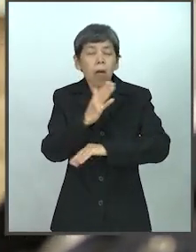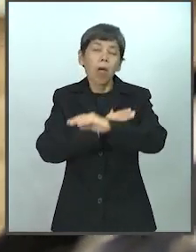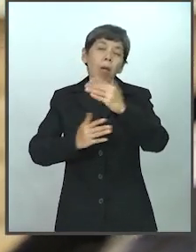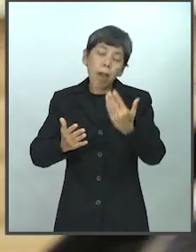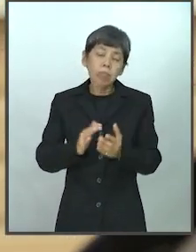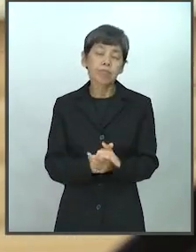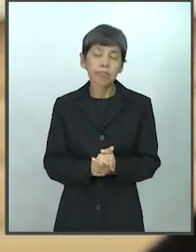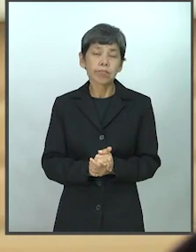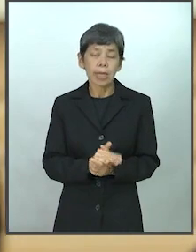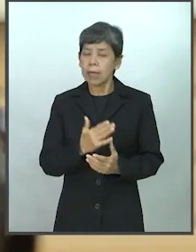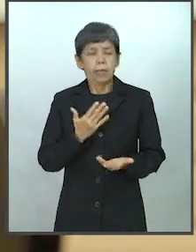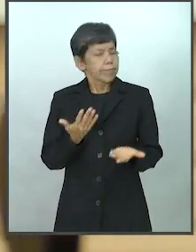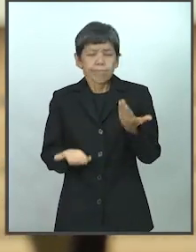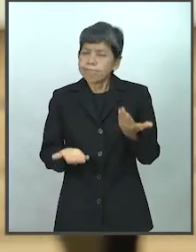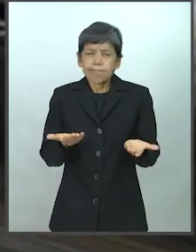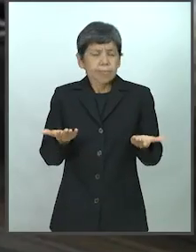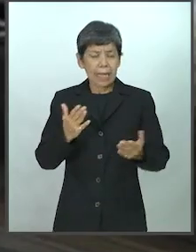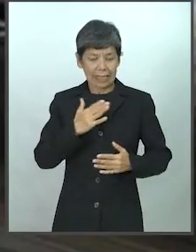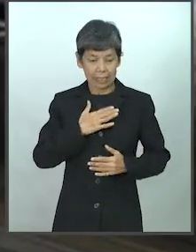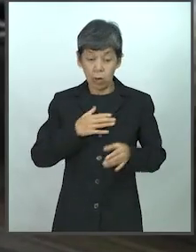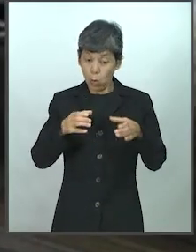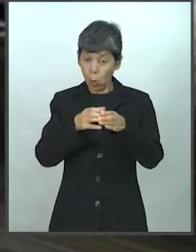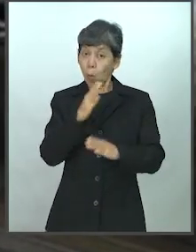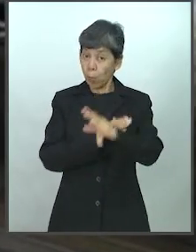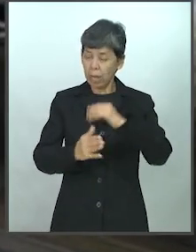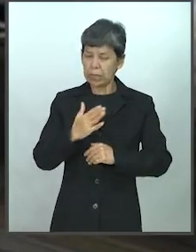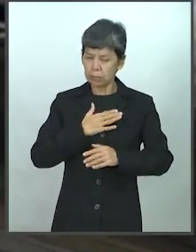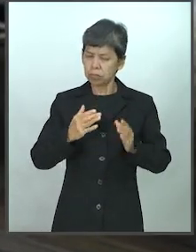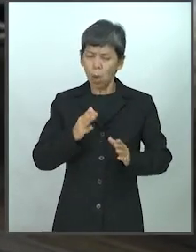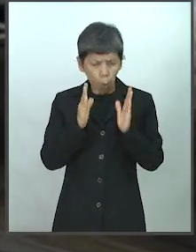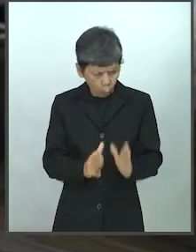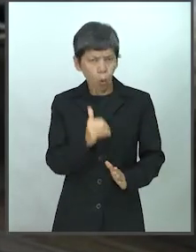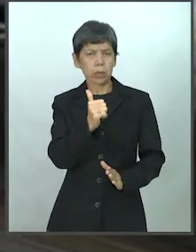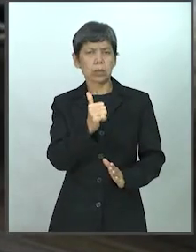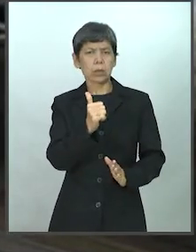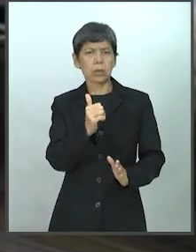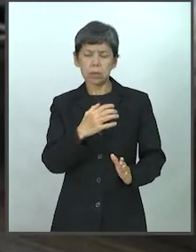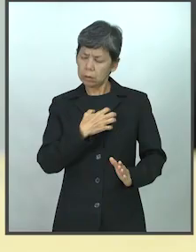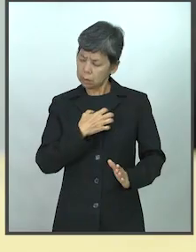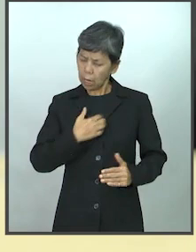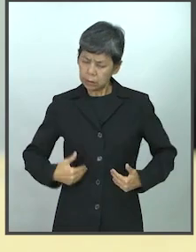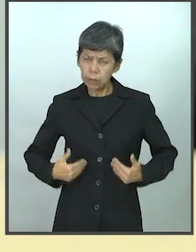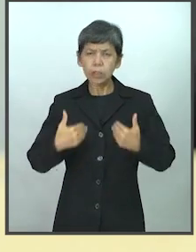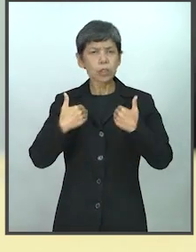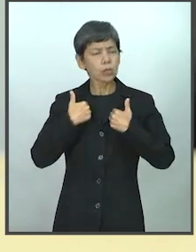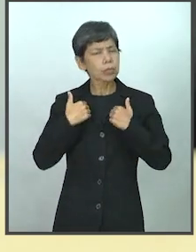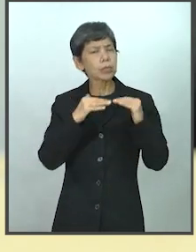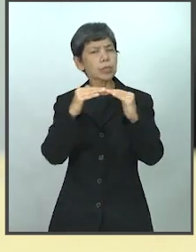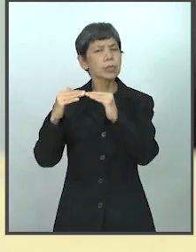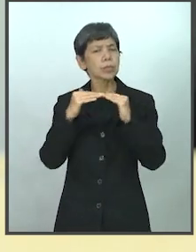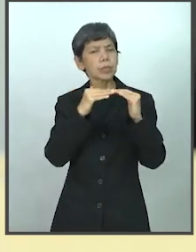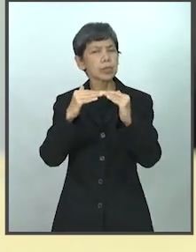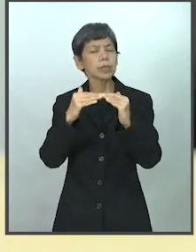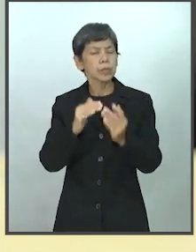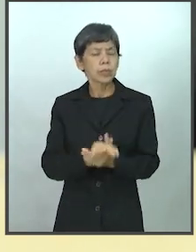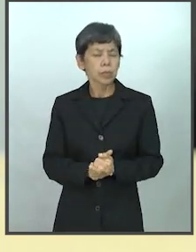ครับนะก็แล้วแต่แต่พวกนี้อยากจะเป็นคนดีนะครับอยากจะมีชีวิตที่เท่าเทียมกับทุกๆค